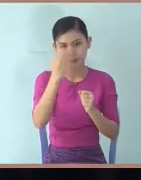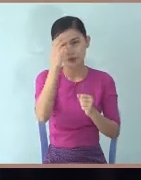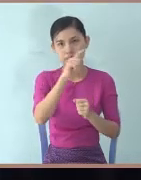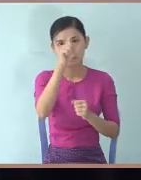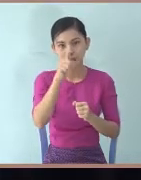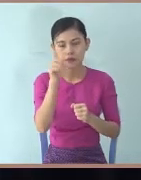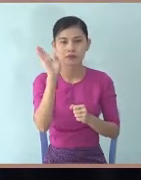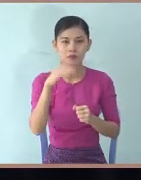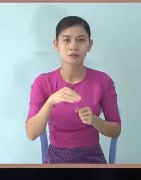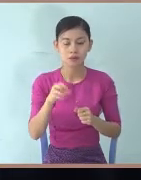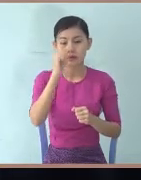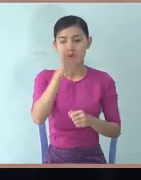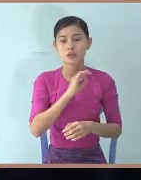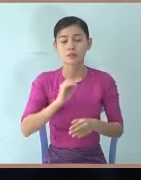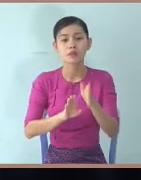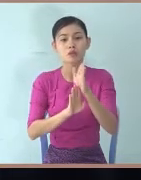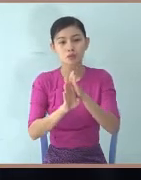brandan